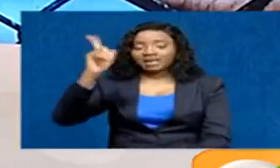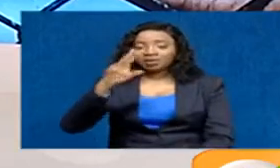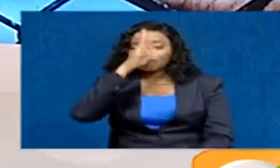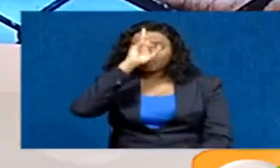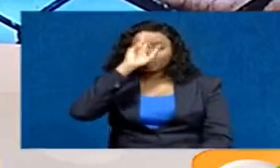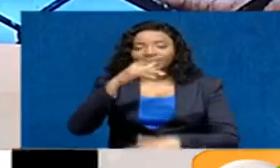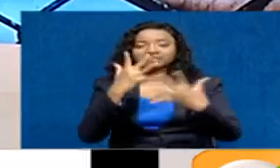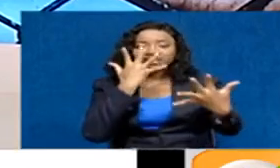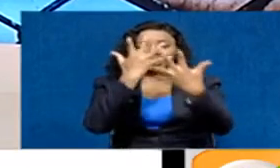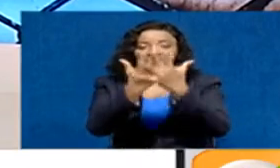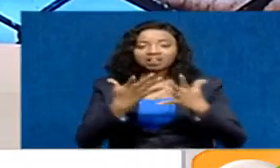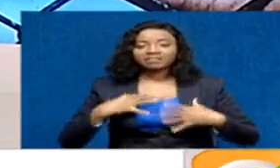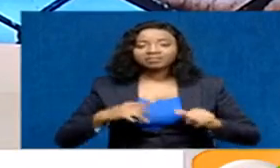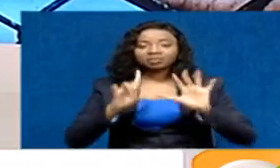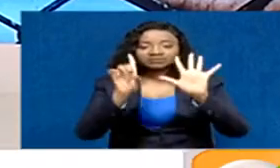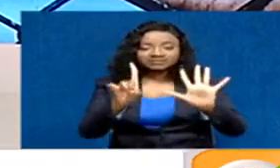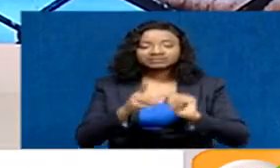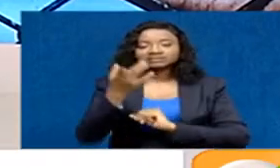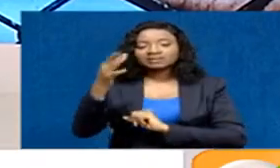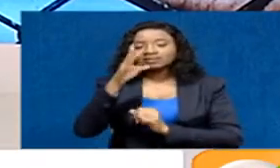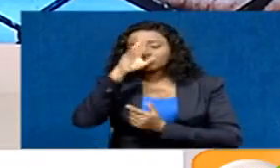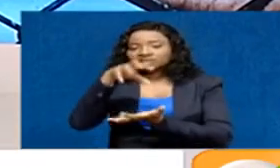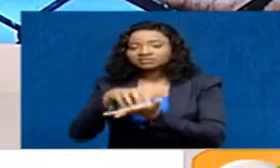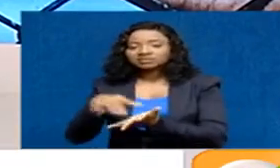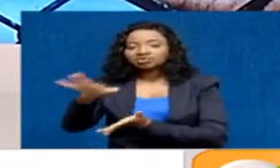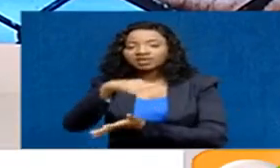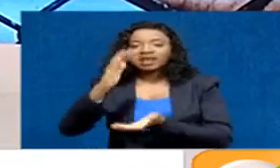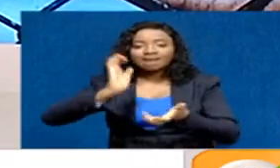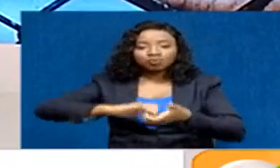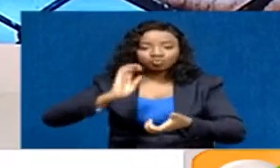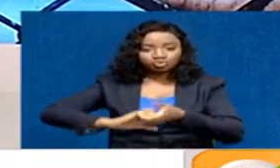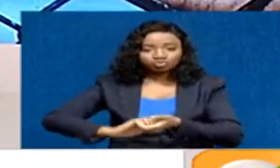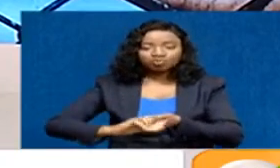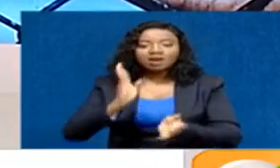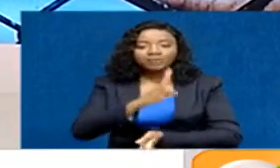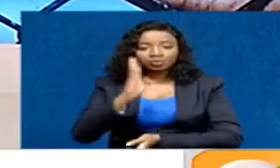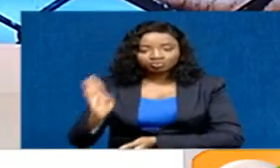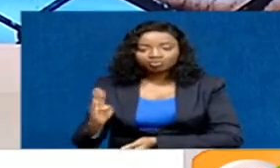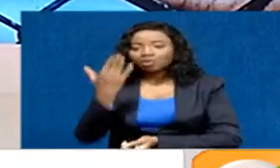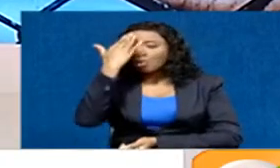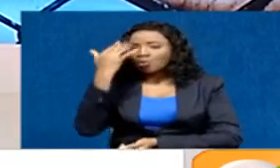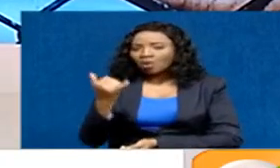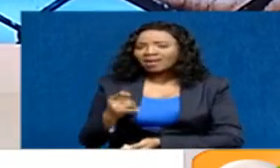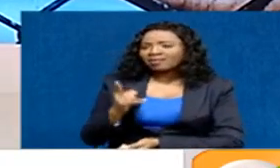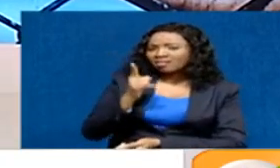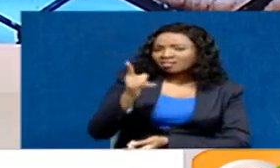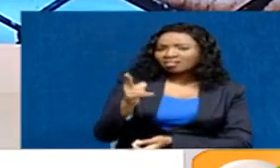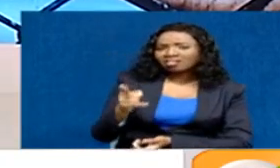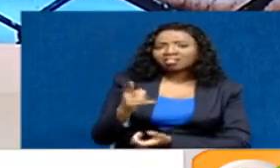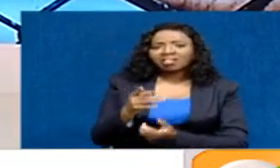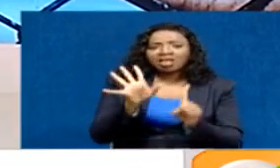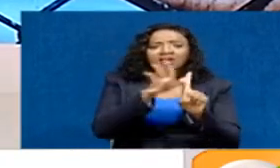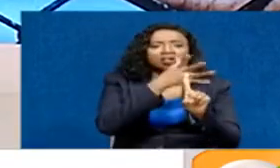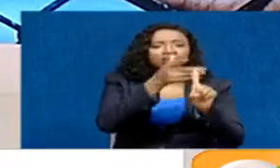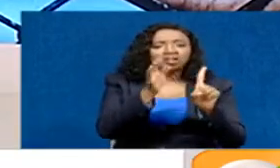polisi wanawazuia watu sita katika kituo cha polisi cha Buruburu kwa tuhuma za ulanguzi wa